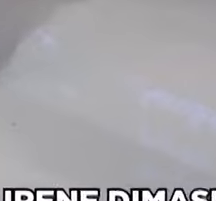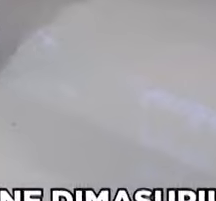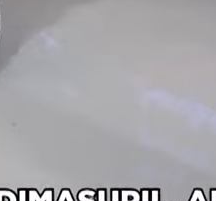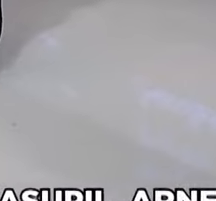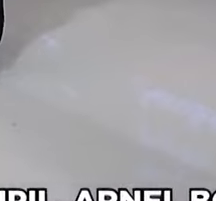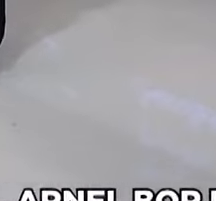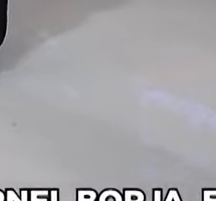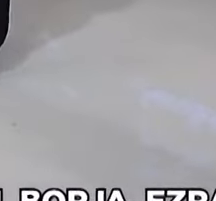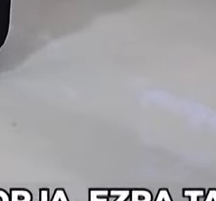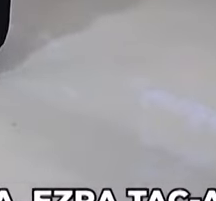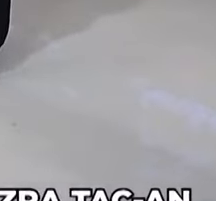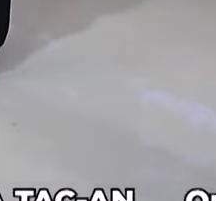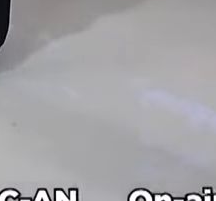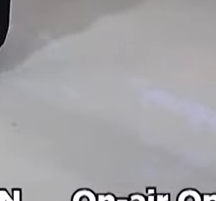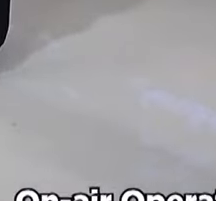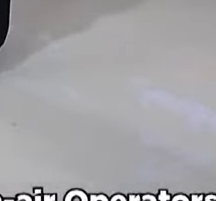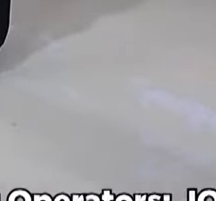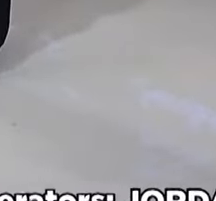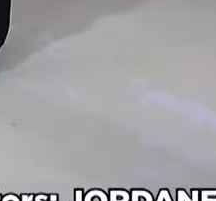Ang sweet nga nun